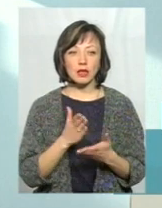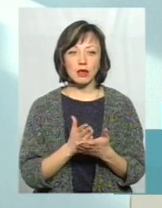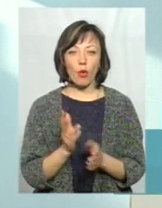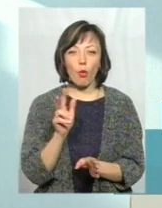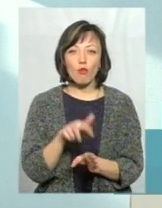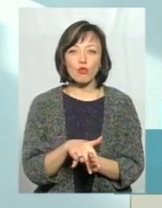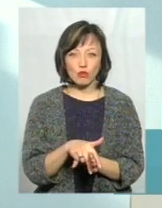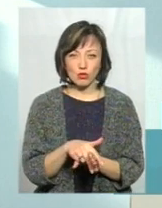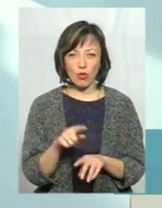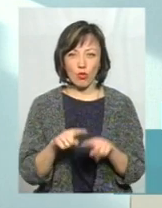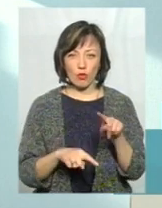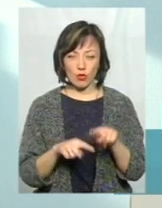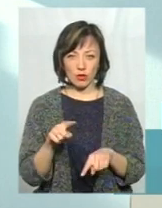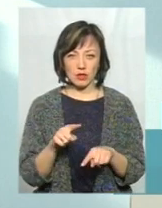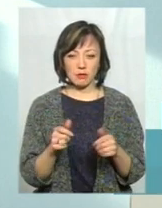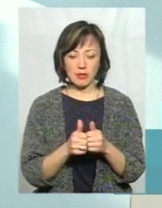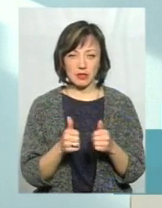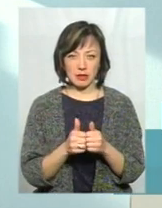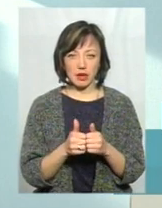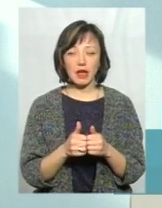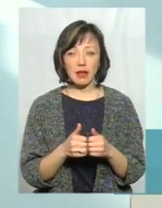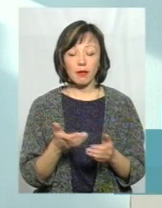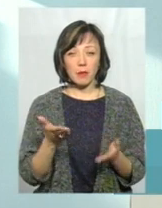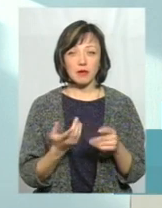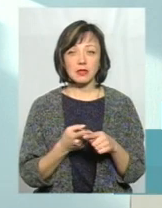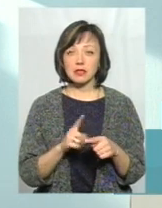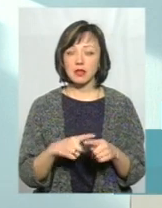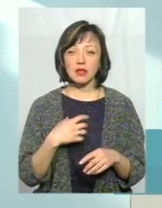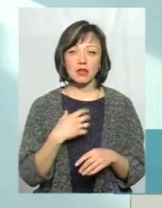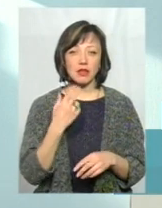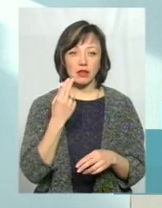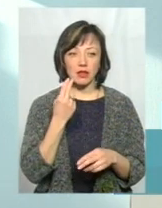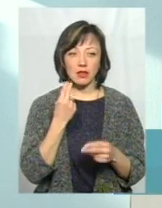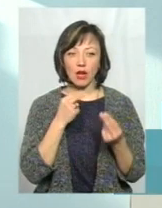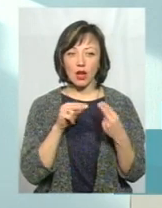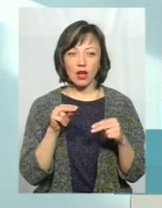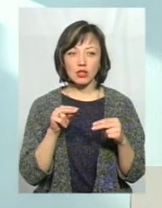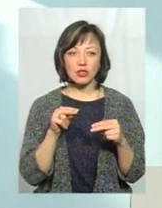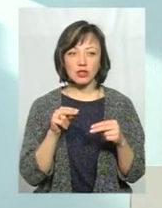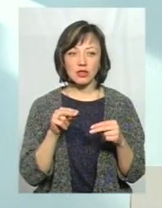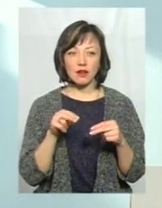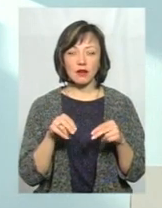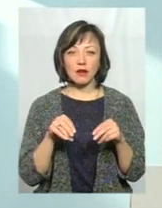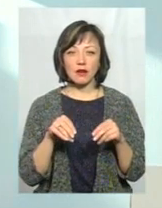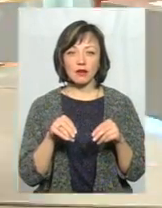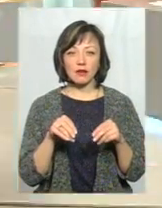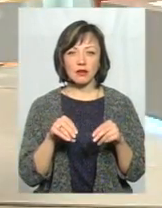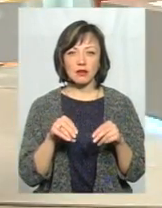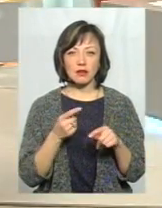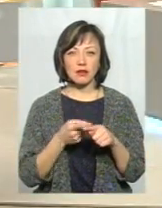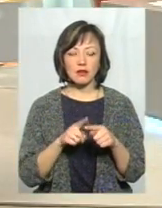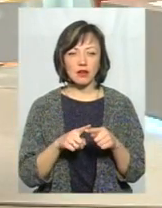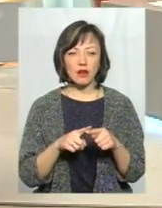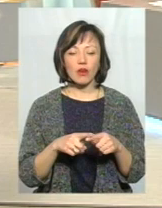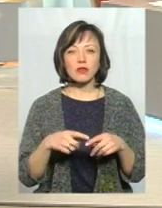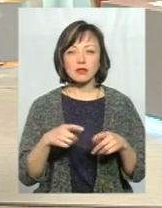обусою для своїх близьких та рідних. І, напевне, це один із самих найкращих виходів. Ну, ви знаєте, я би хотіла сказати